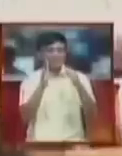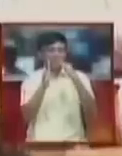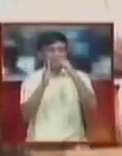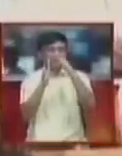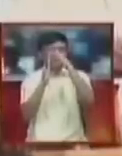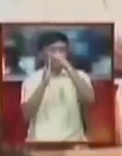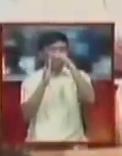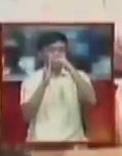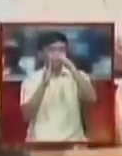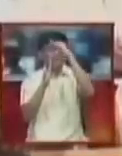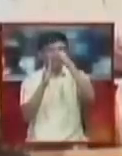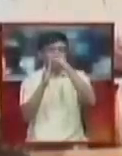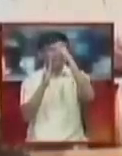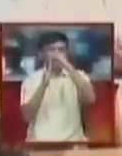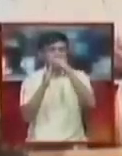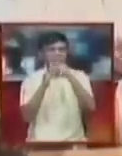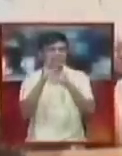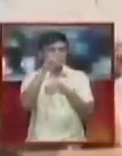index.